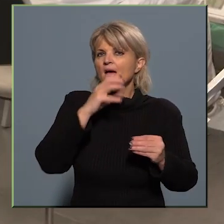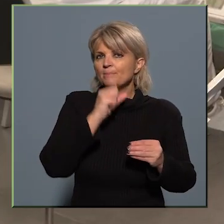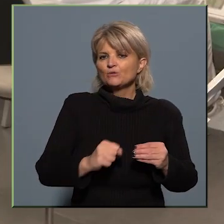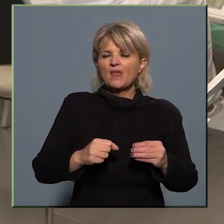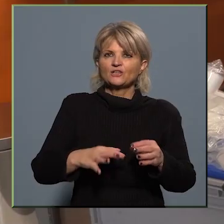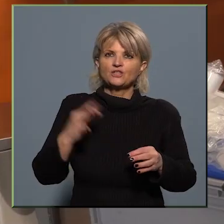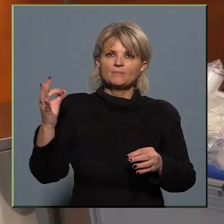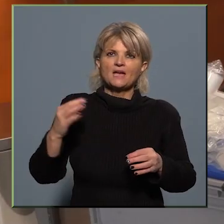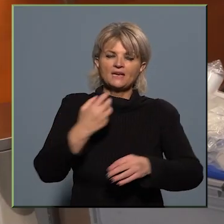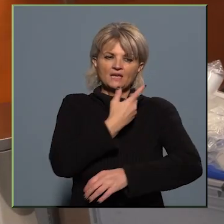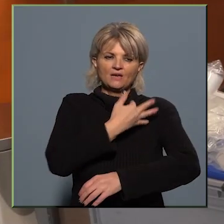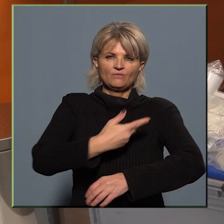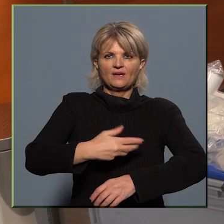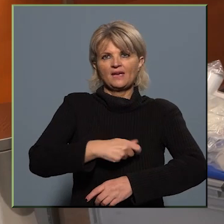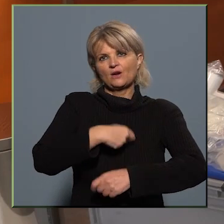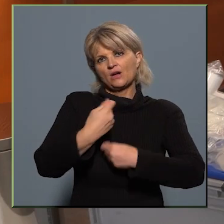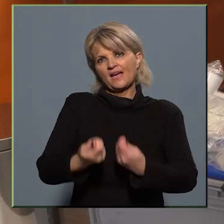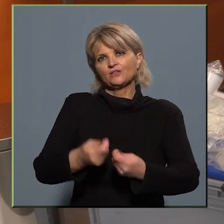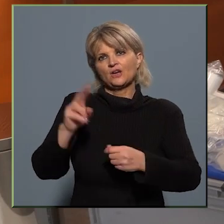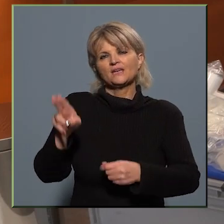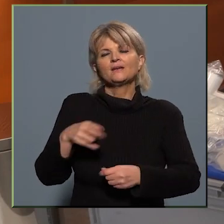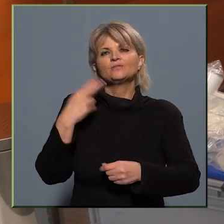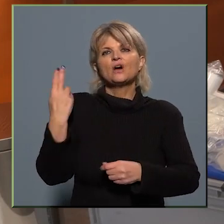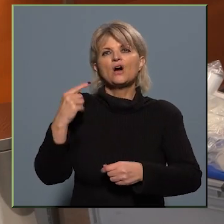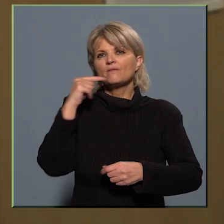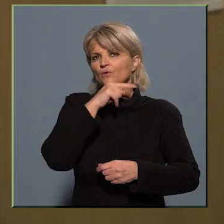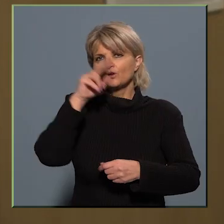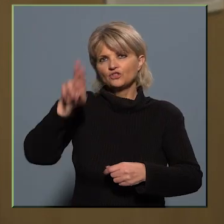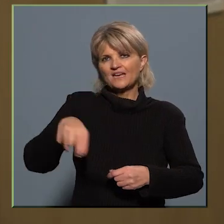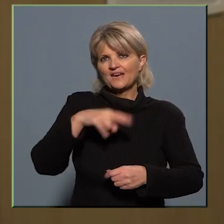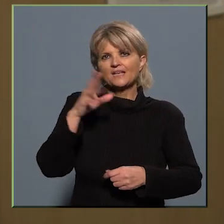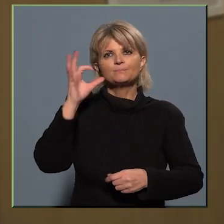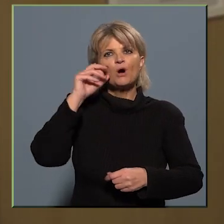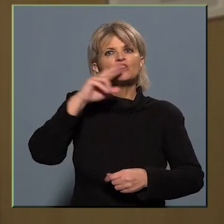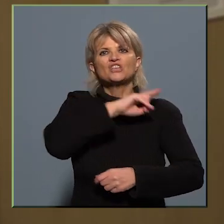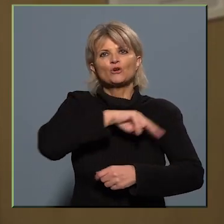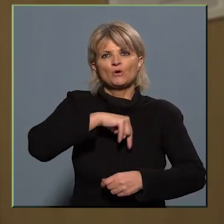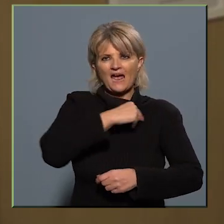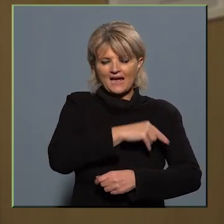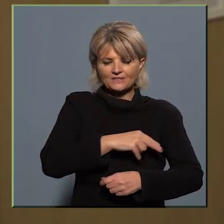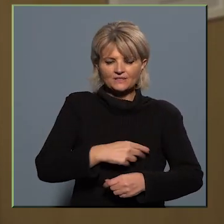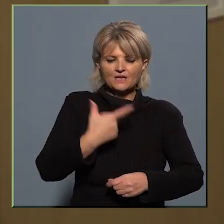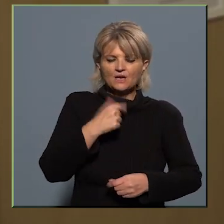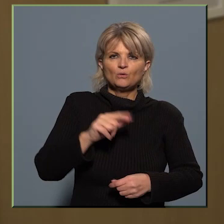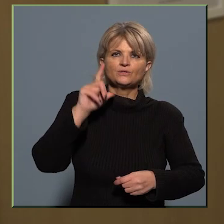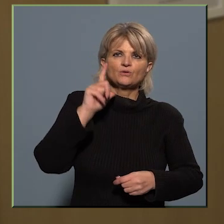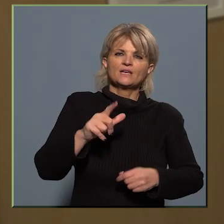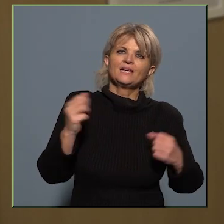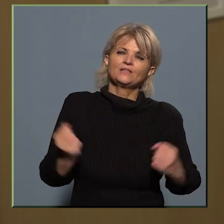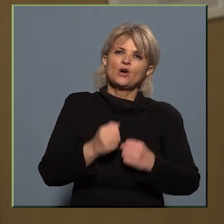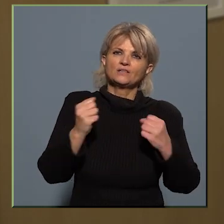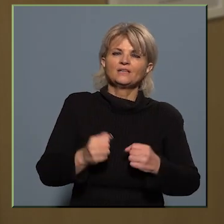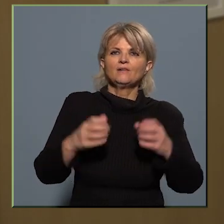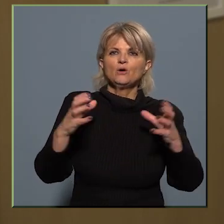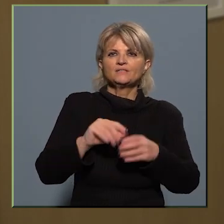Vörös Kereszt és a Balcsi Zsilinszky kórháza segítő szándékú embereket. A Balcsi Kórháznak 22 aktív osztályos, 4 krónikus osztálya van,